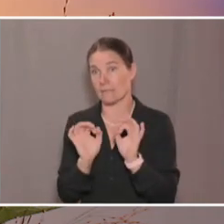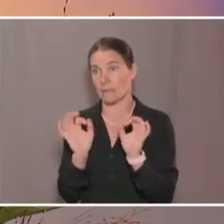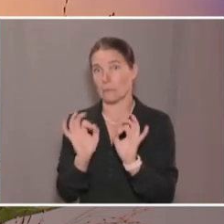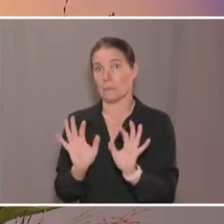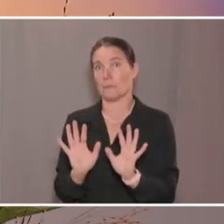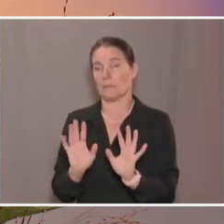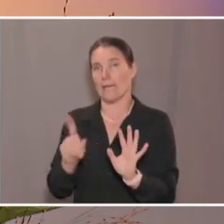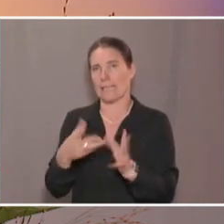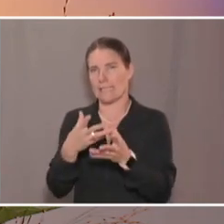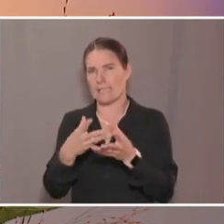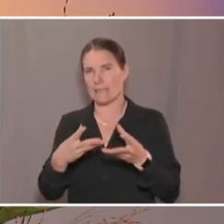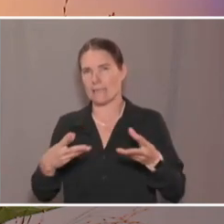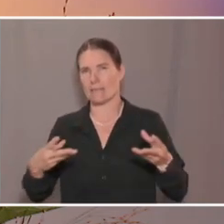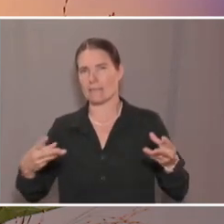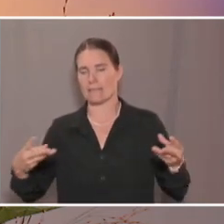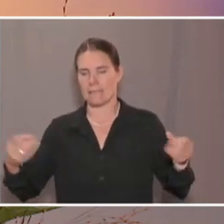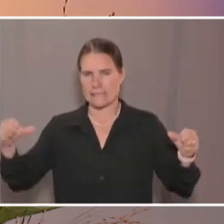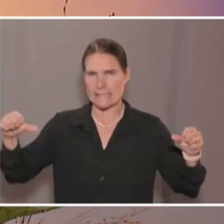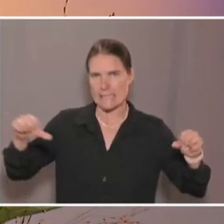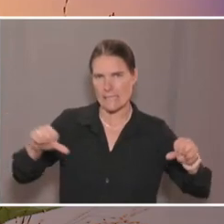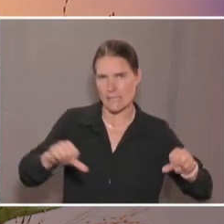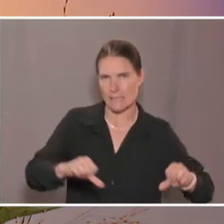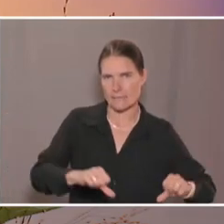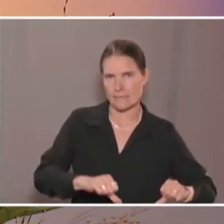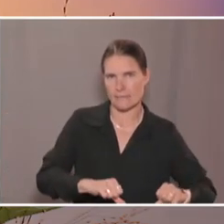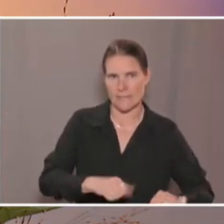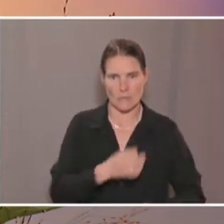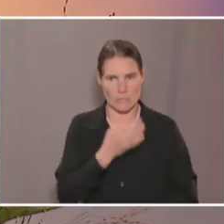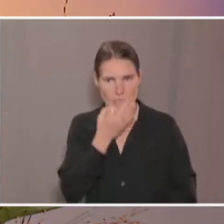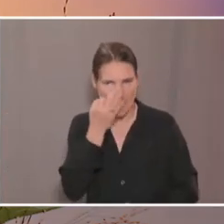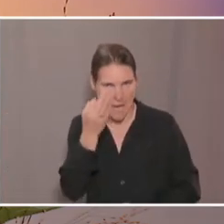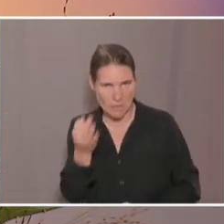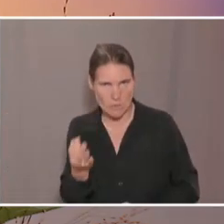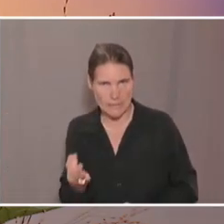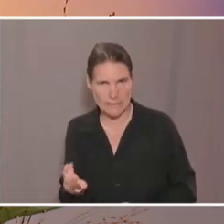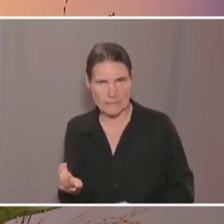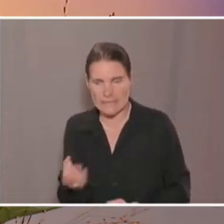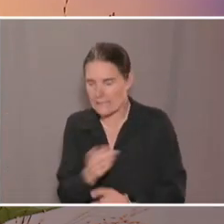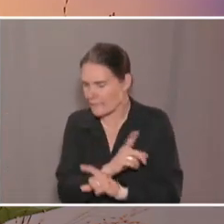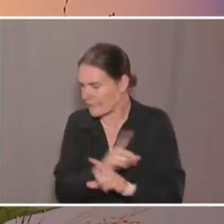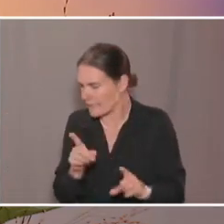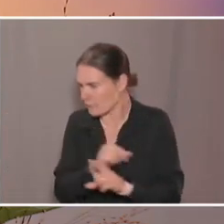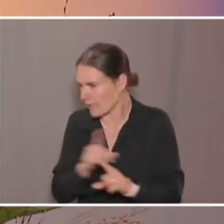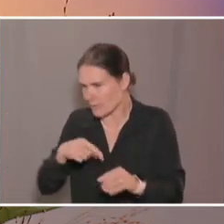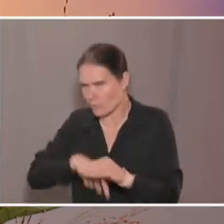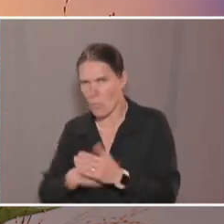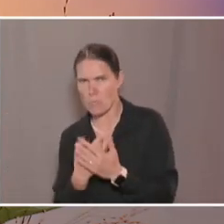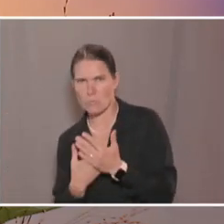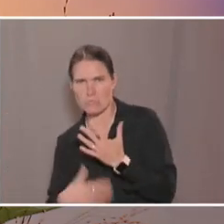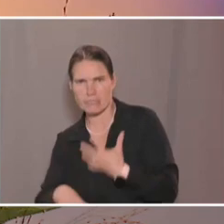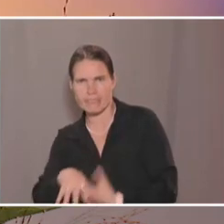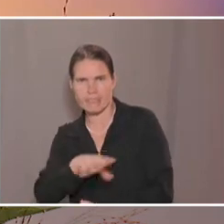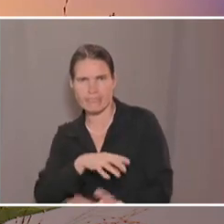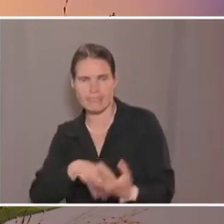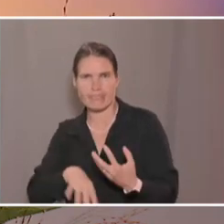nur zersetzenden, niederreißenden, infragestellenden, niemals aus der Tiefe des Blutes befruchteten